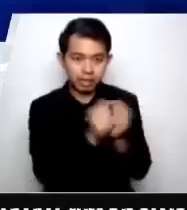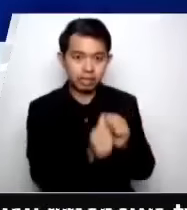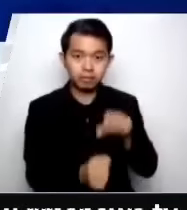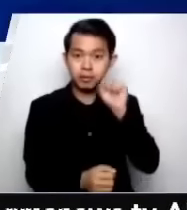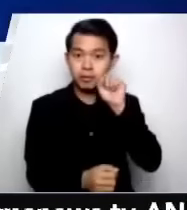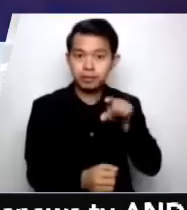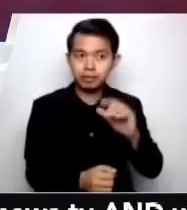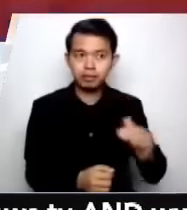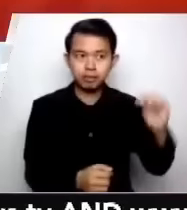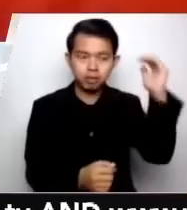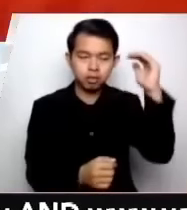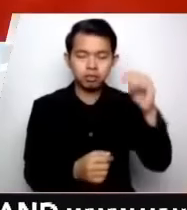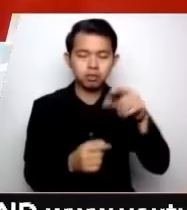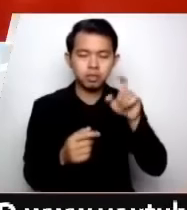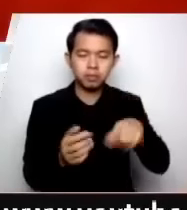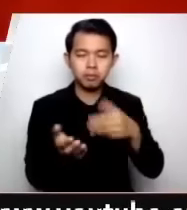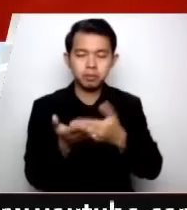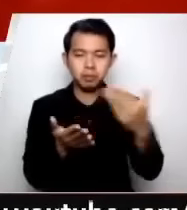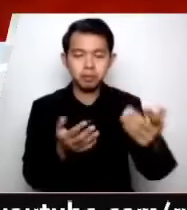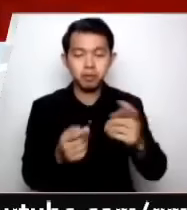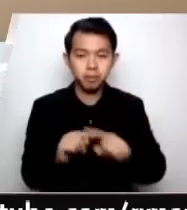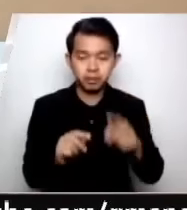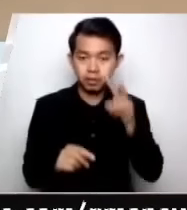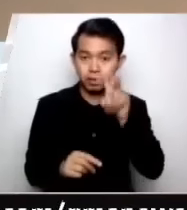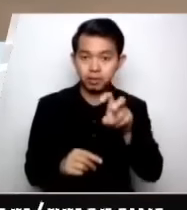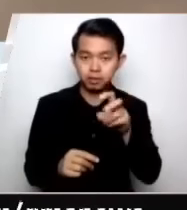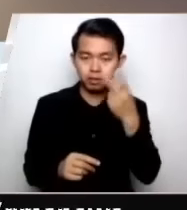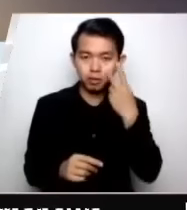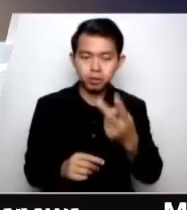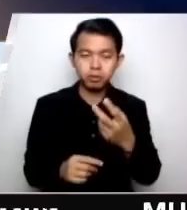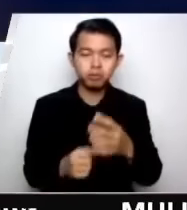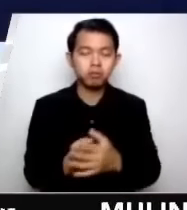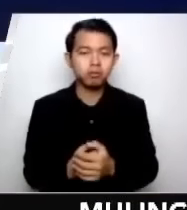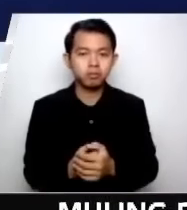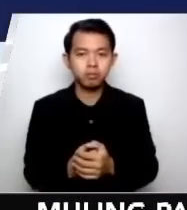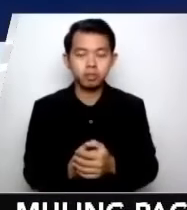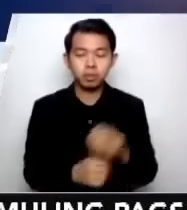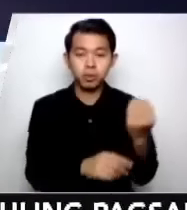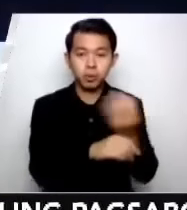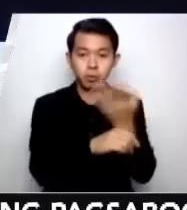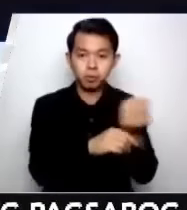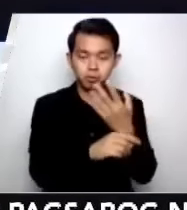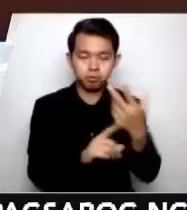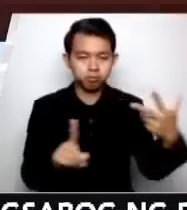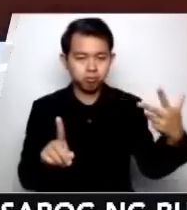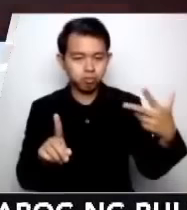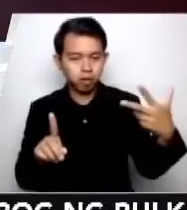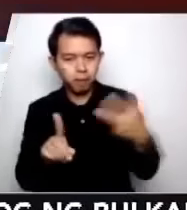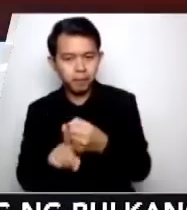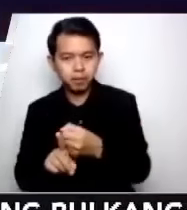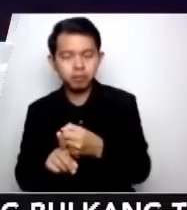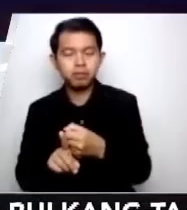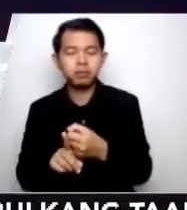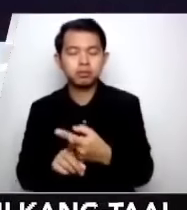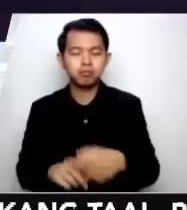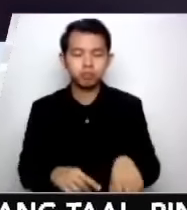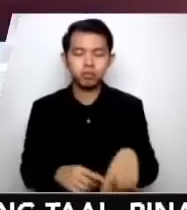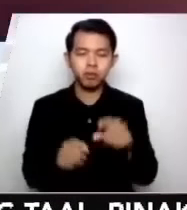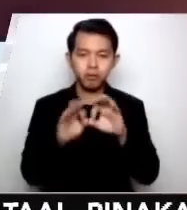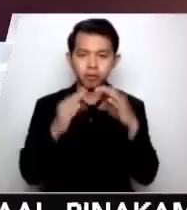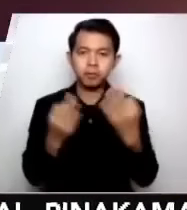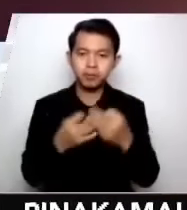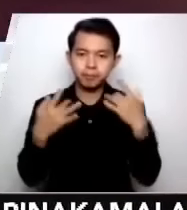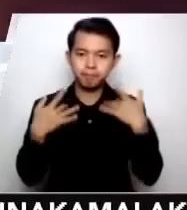Ayon naman sa isang saksi, unang nakabangga ng mixer ang ambulansya. Nagluluksa ang pamilya ng bata. Ayon sa driver